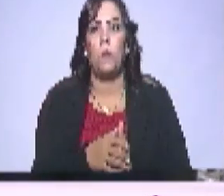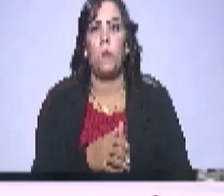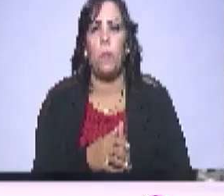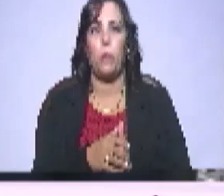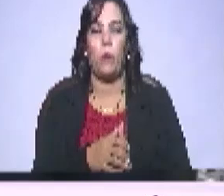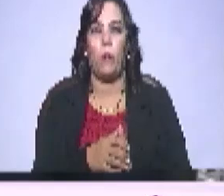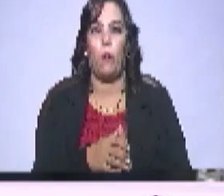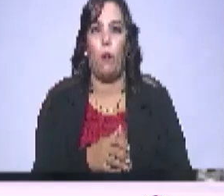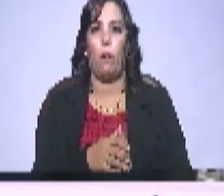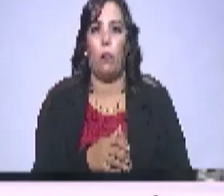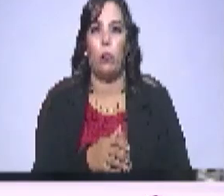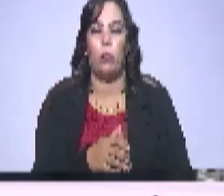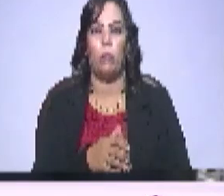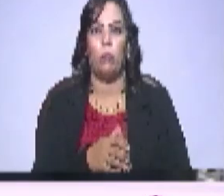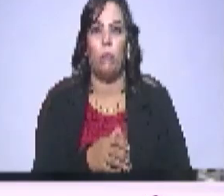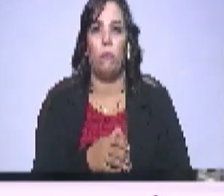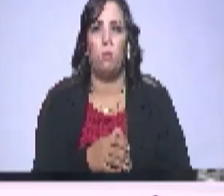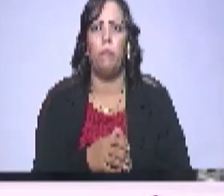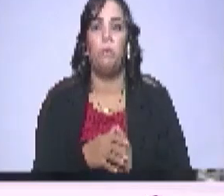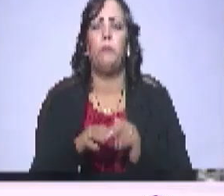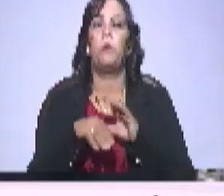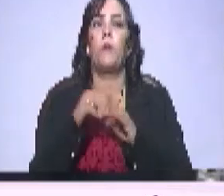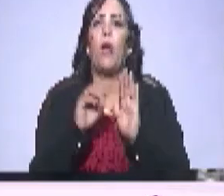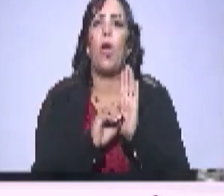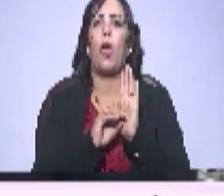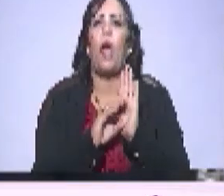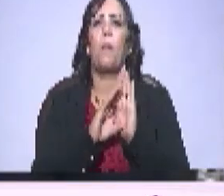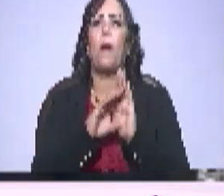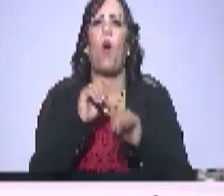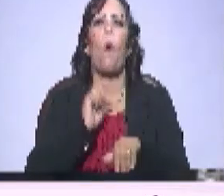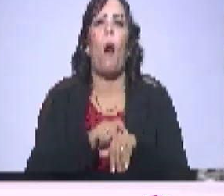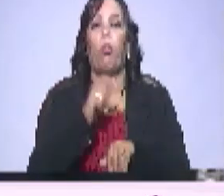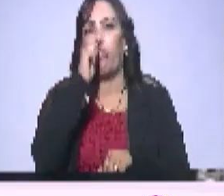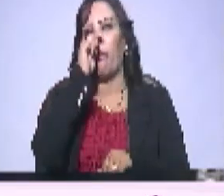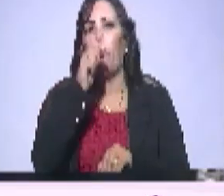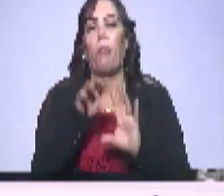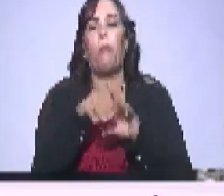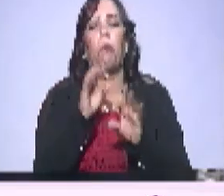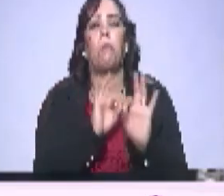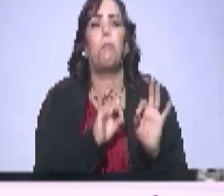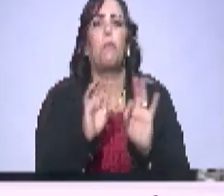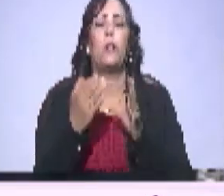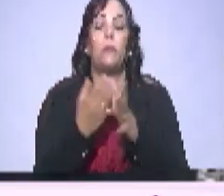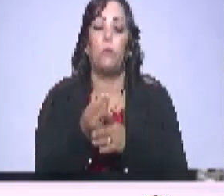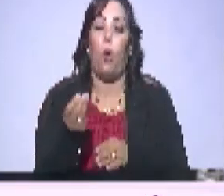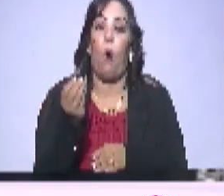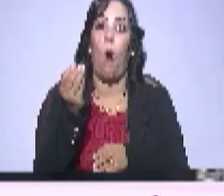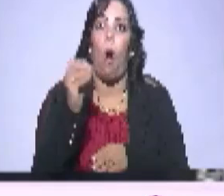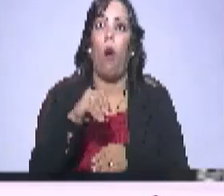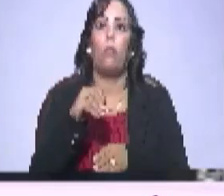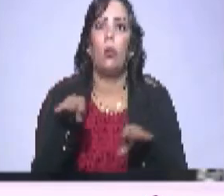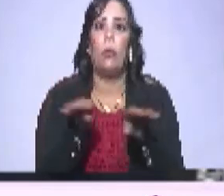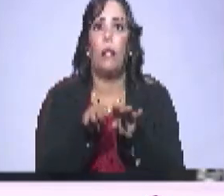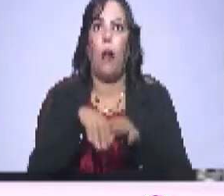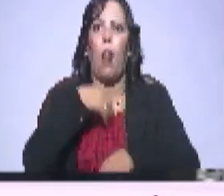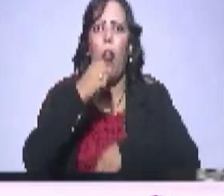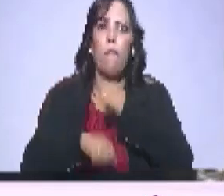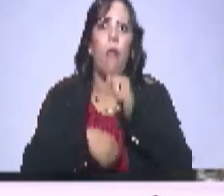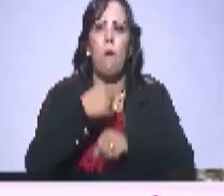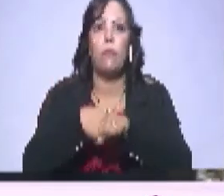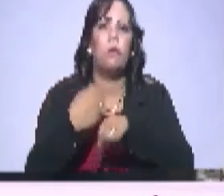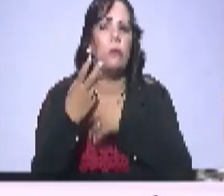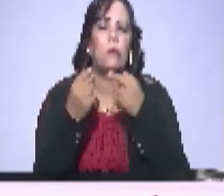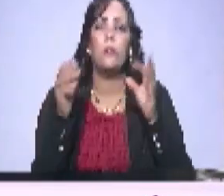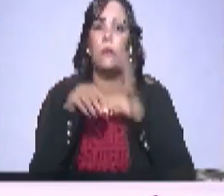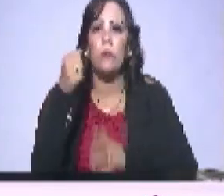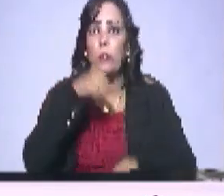بالك، وخلي الخميرة تاخد وقتها، وبعدين لما تنزلي بالدقيق ما تلفهوش كتير. ما